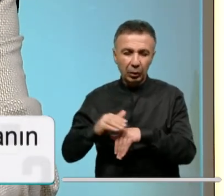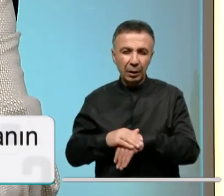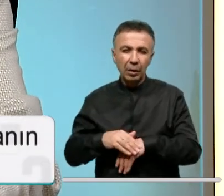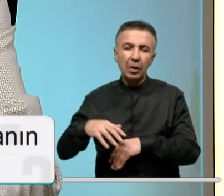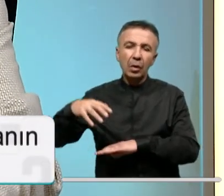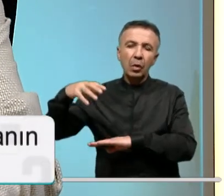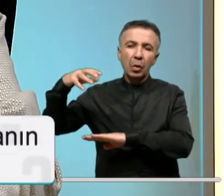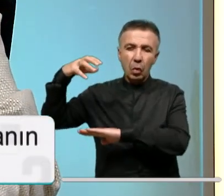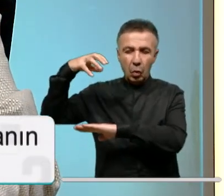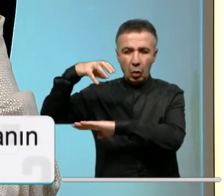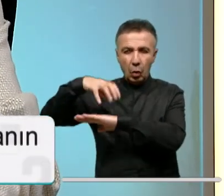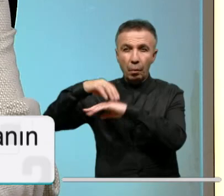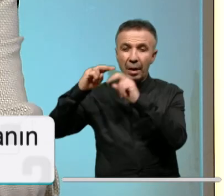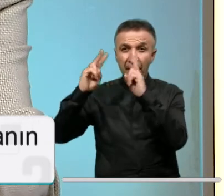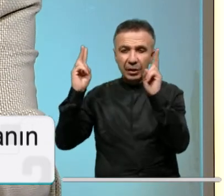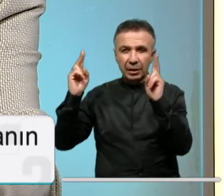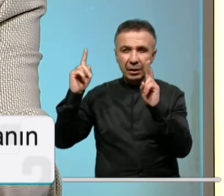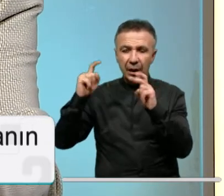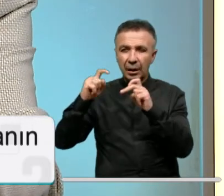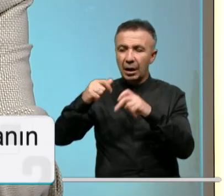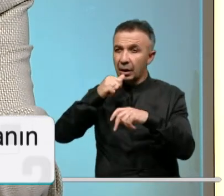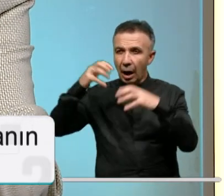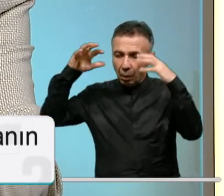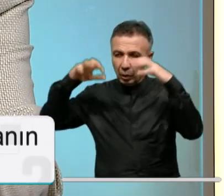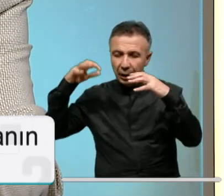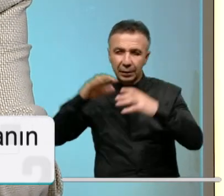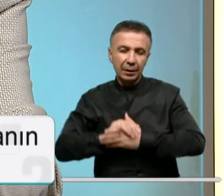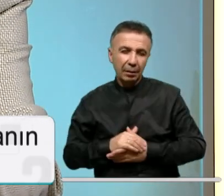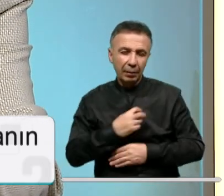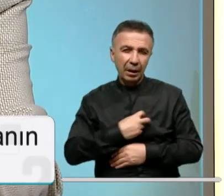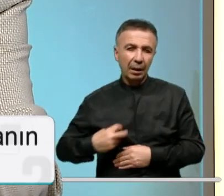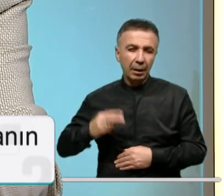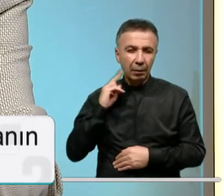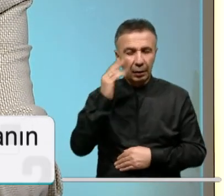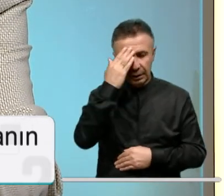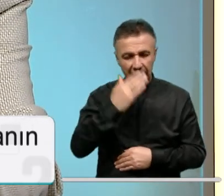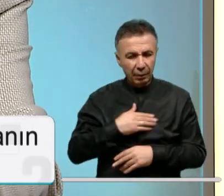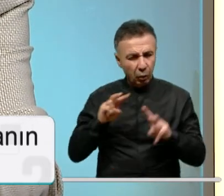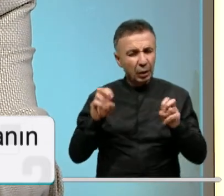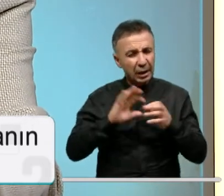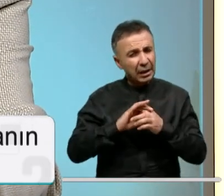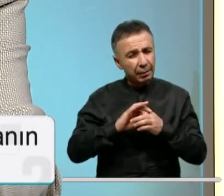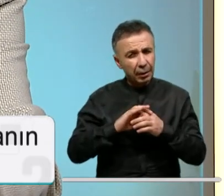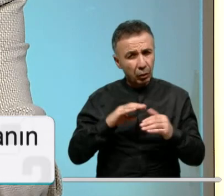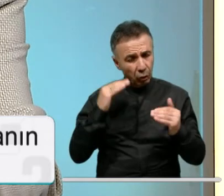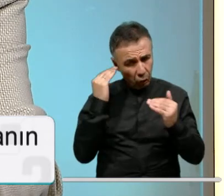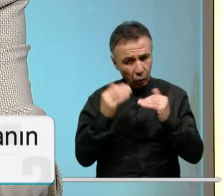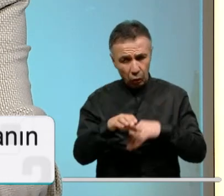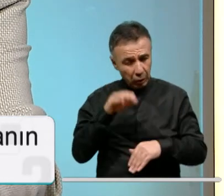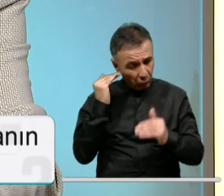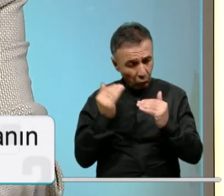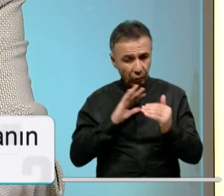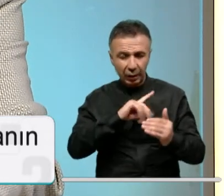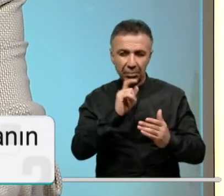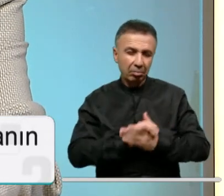yağsın diye Efendimiz Peki Efendimiz aleyhissalatu Vesselam'ın konuyla ilgili bir uygulaması var mı yani biz ecdadımız böyle